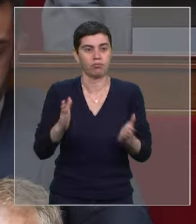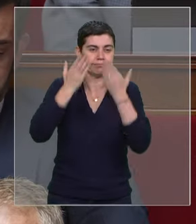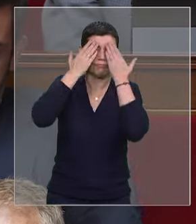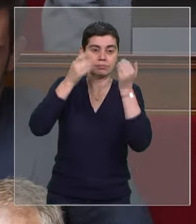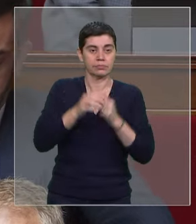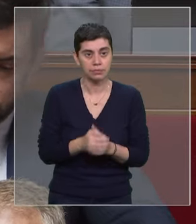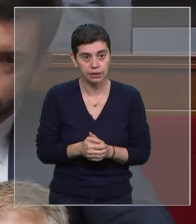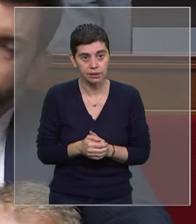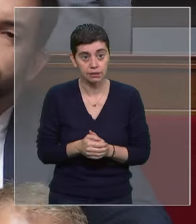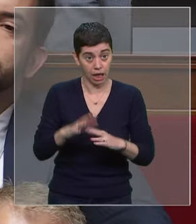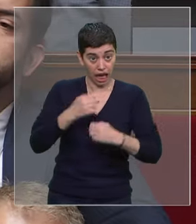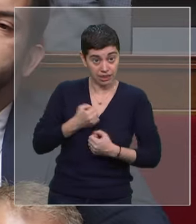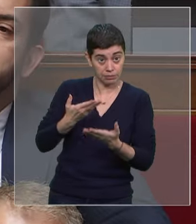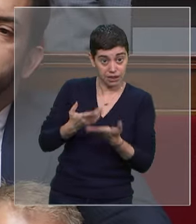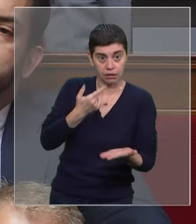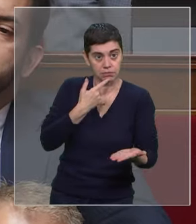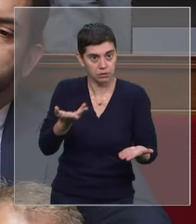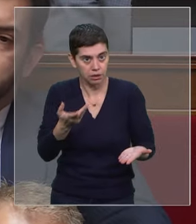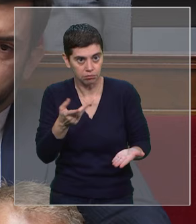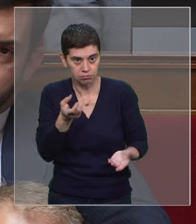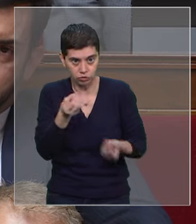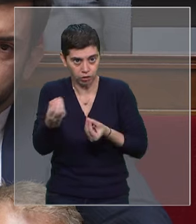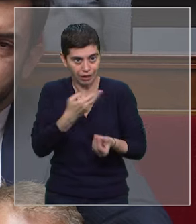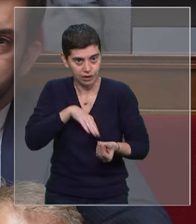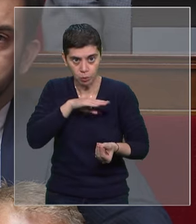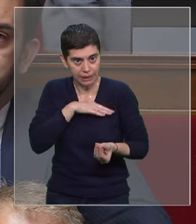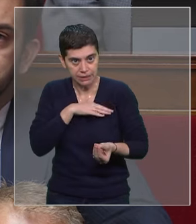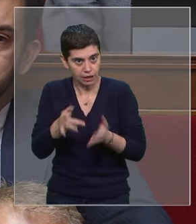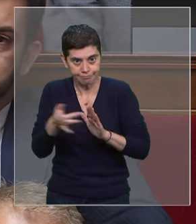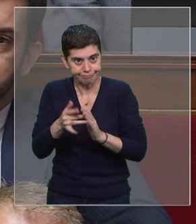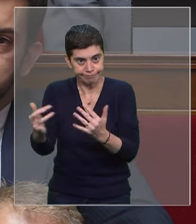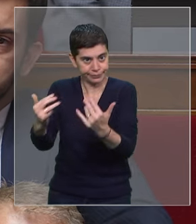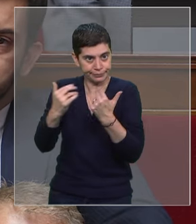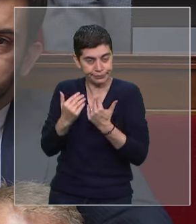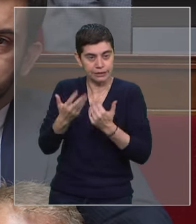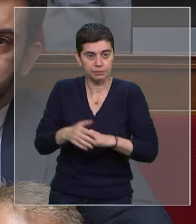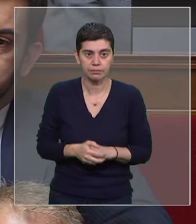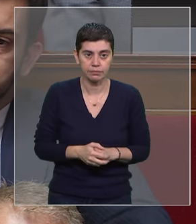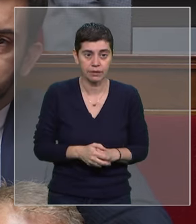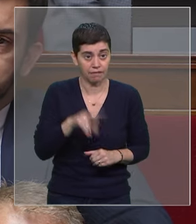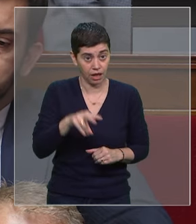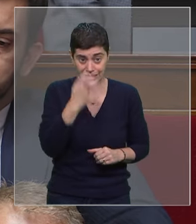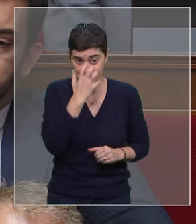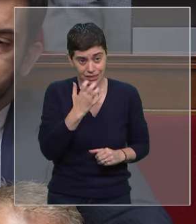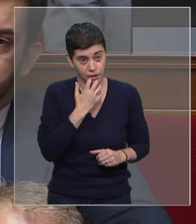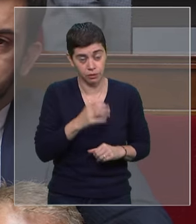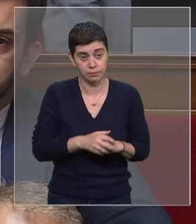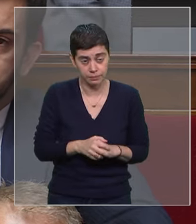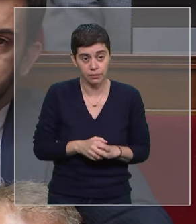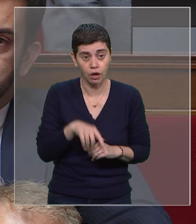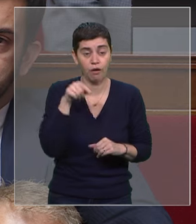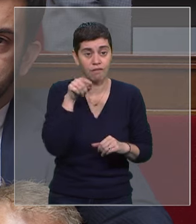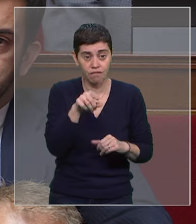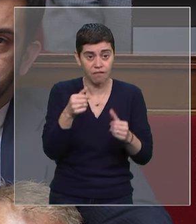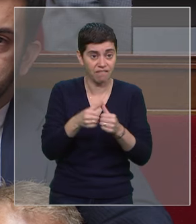présentes dans la submersion migratoire que nous subissons. Je vous le dis avec gravité et regret, cette dérobade n'est